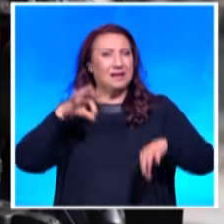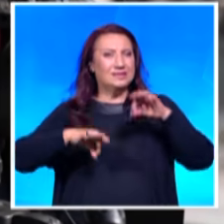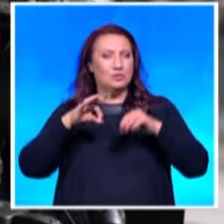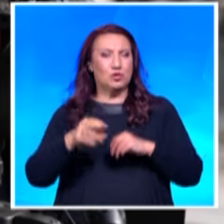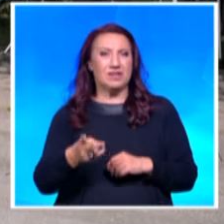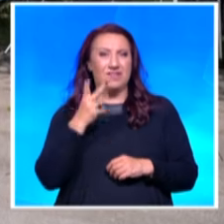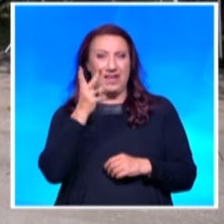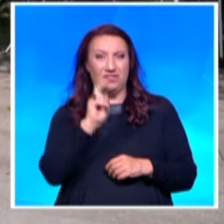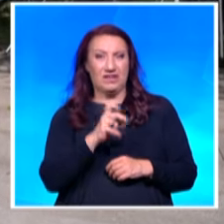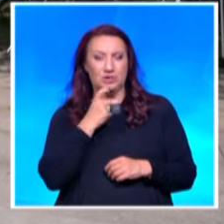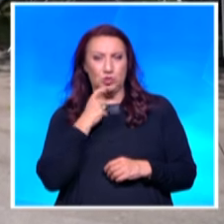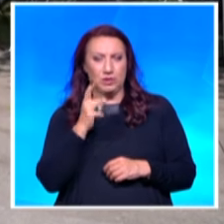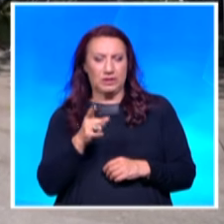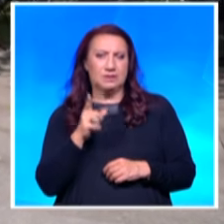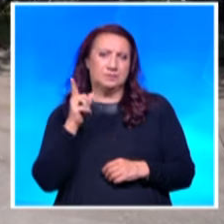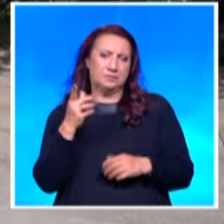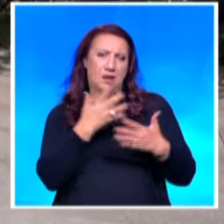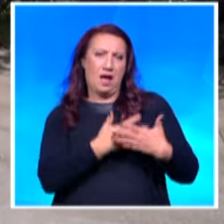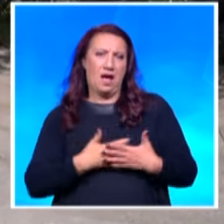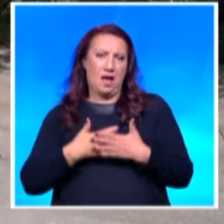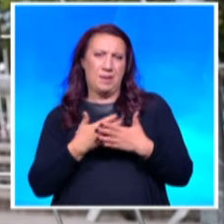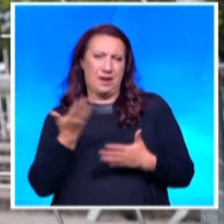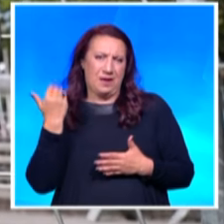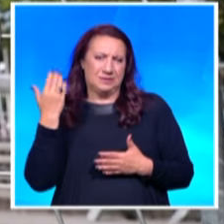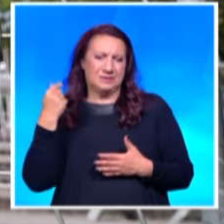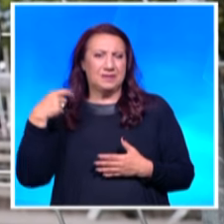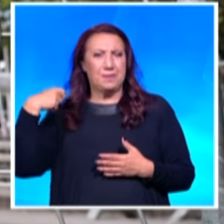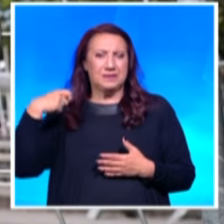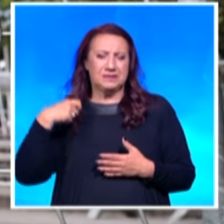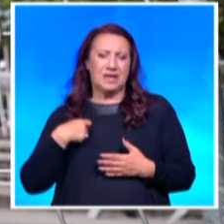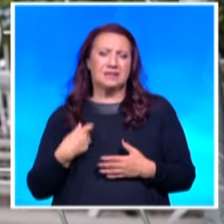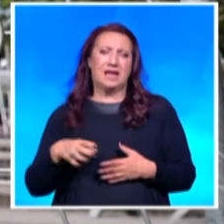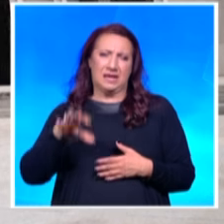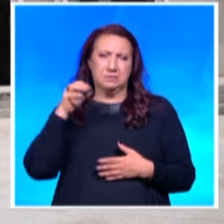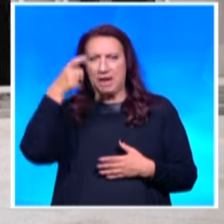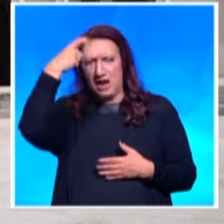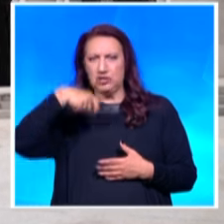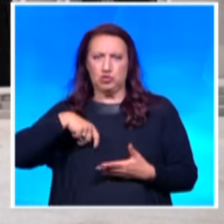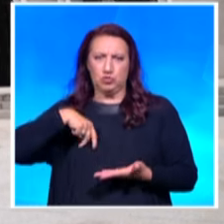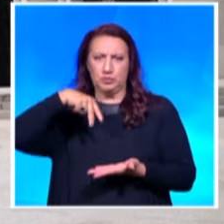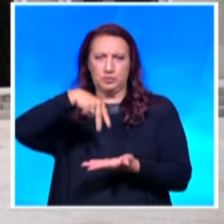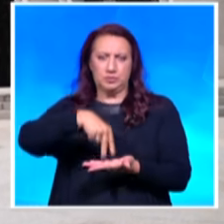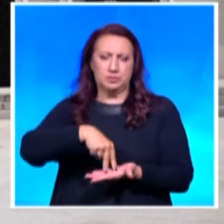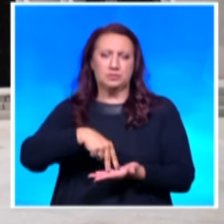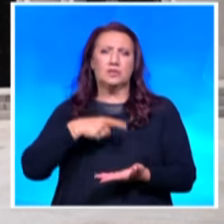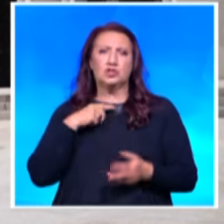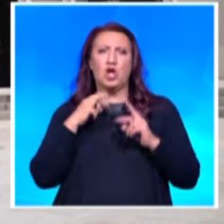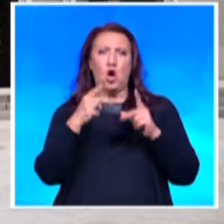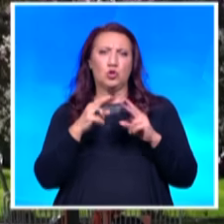американски президент е избран да отговаря лично пред съда по обвиненията, като се очаква да пледира невинен.